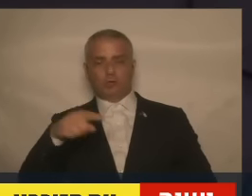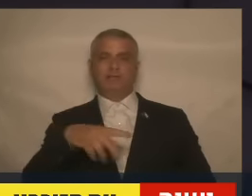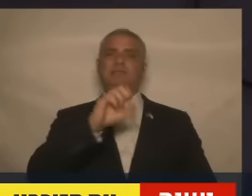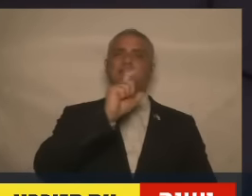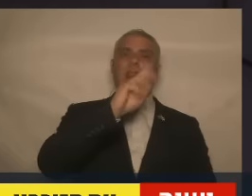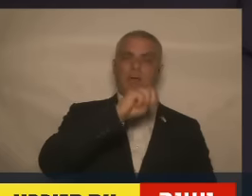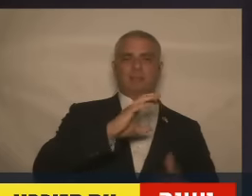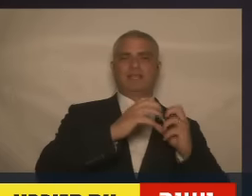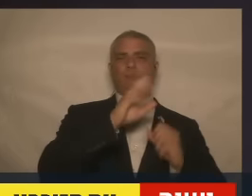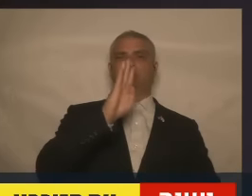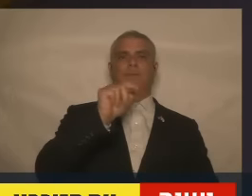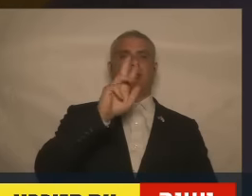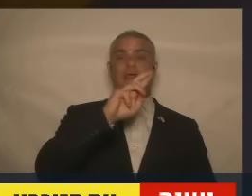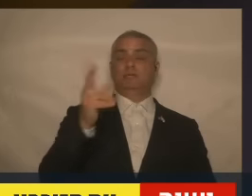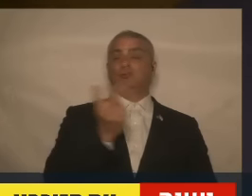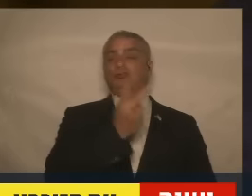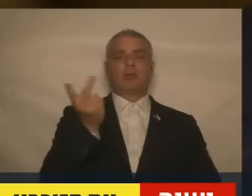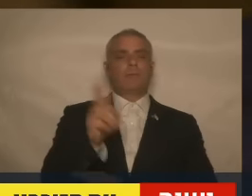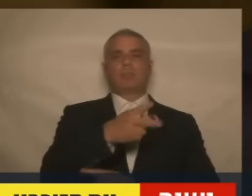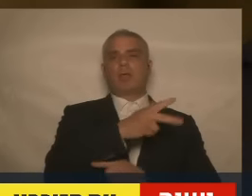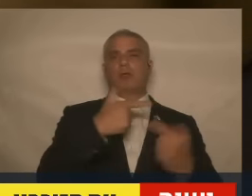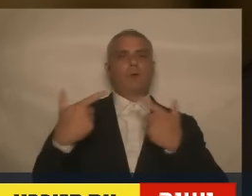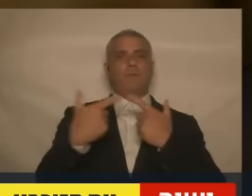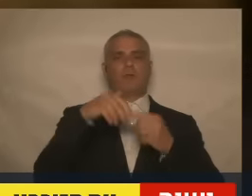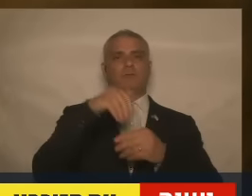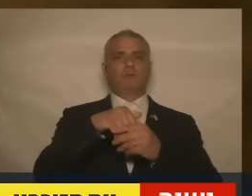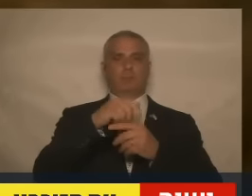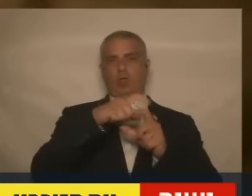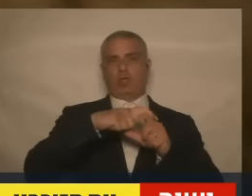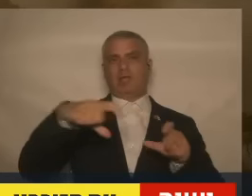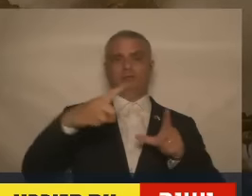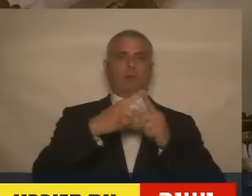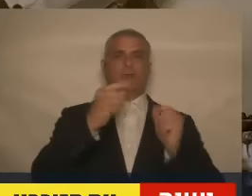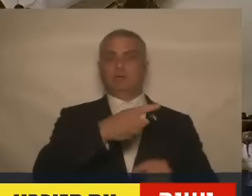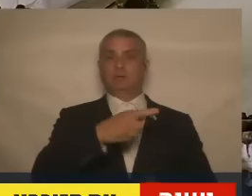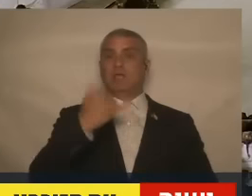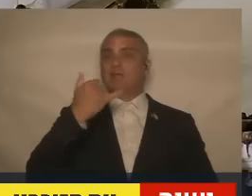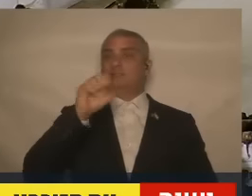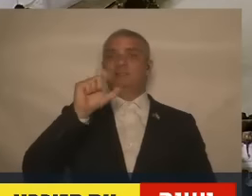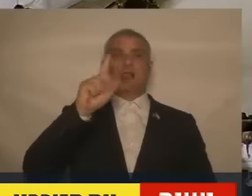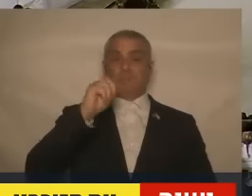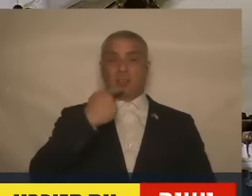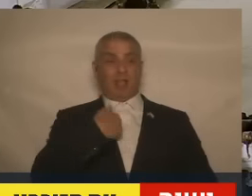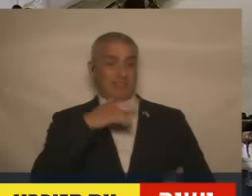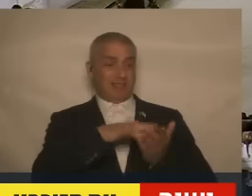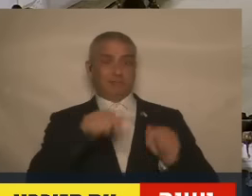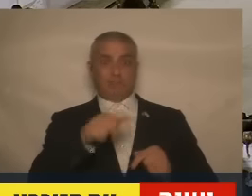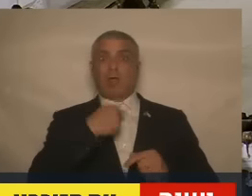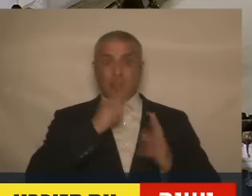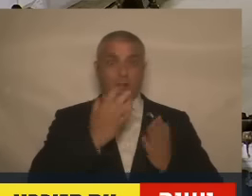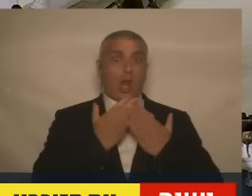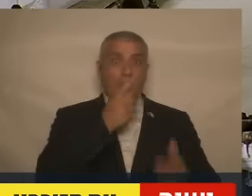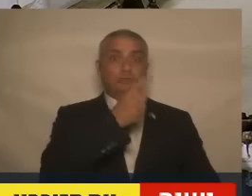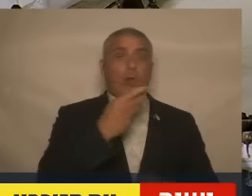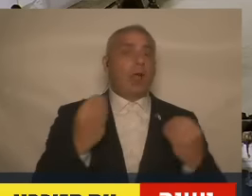בבארי. שניהם נפלו בקרבות ברצועת עזה. כאן סלמן, אני פה. האם אני יכול לעזור